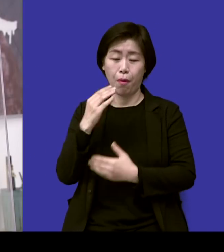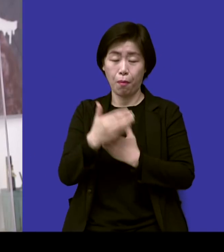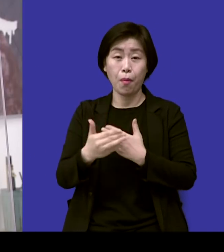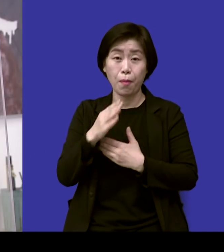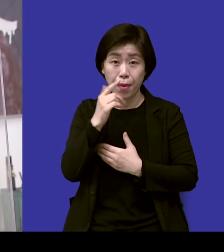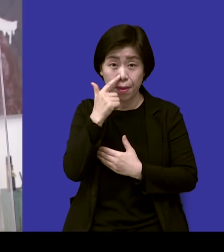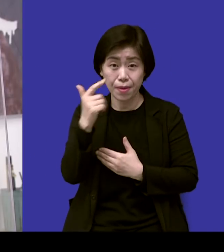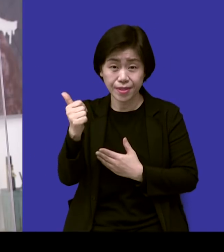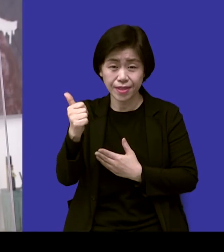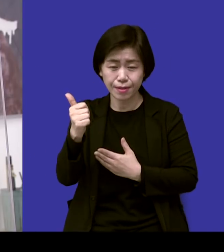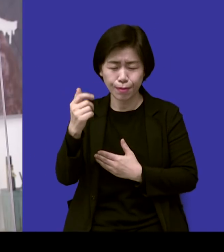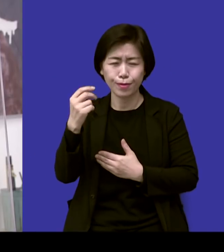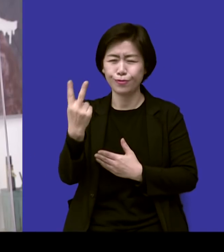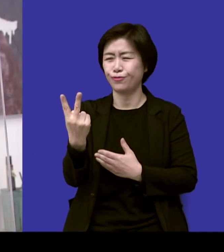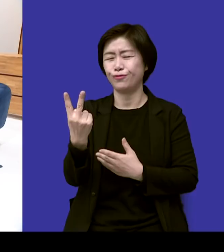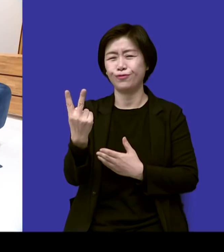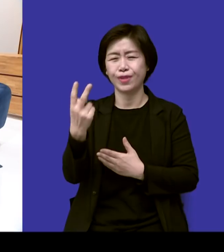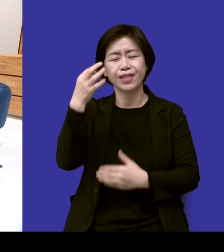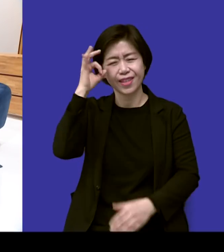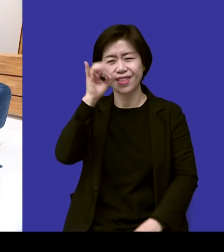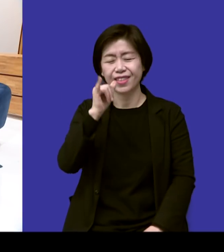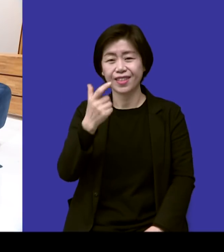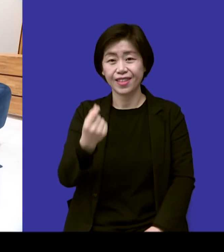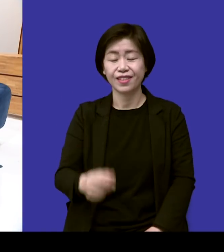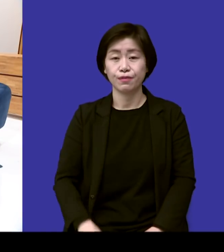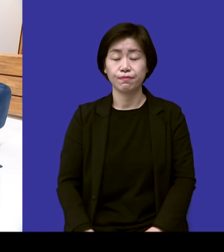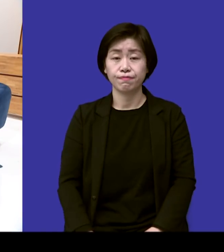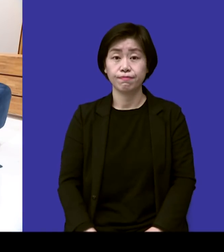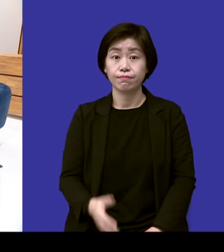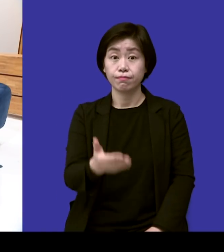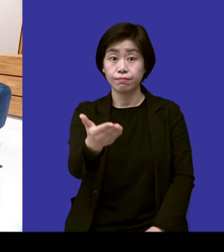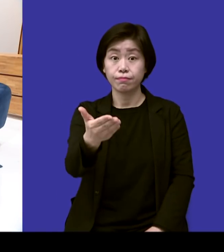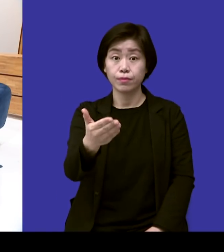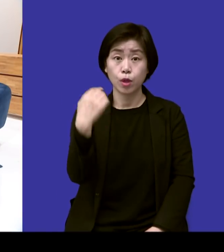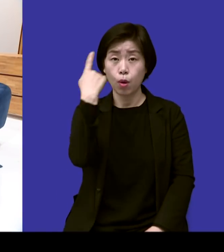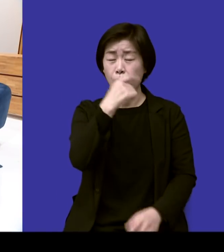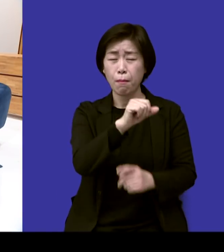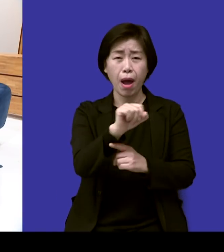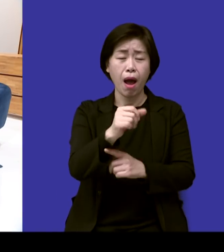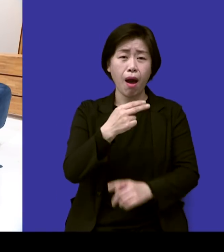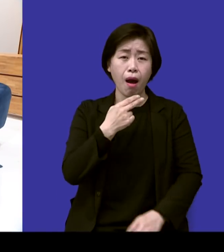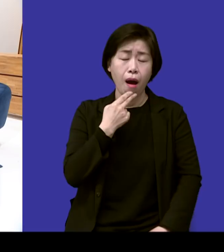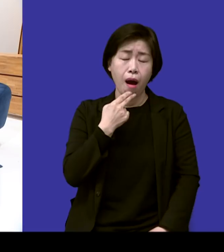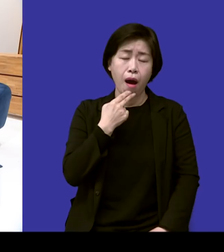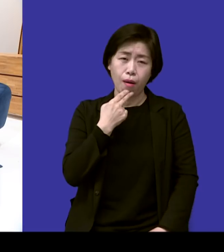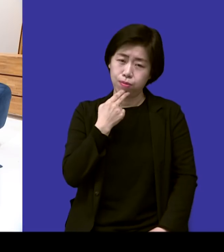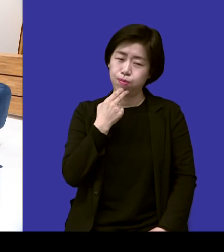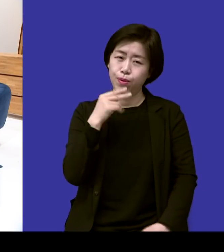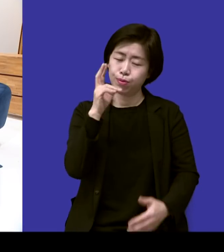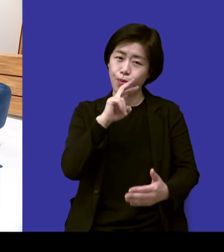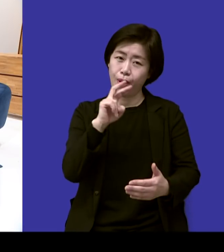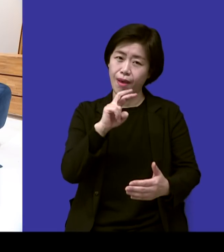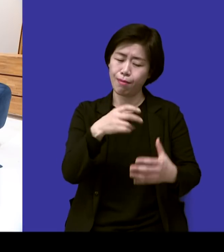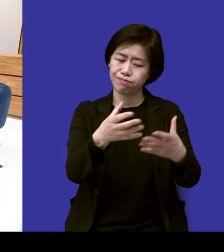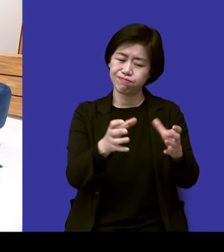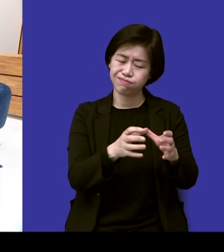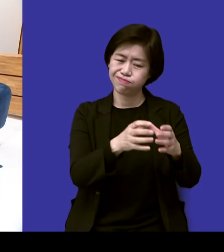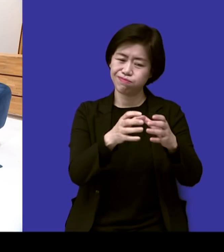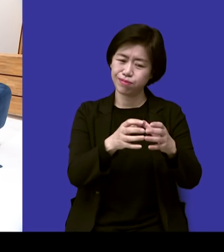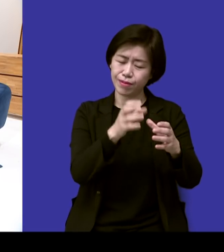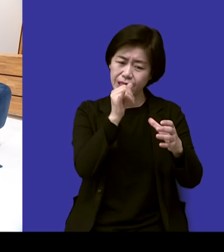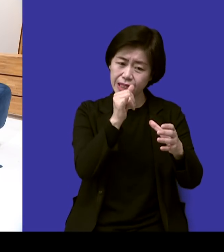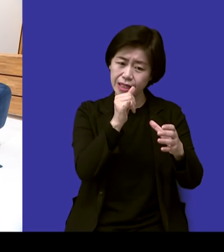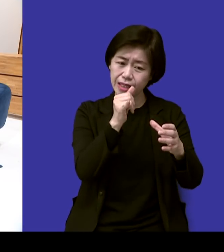찬양이었던 것 같아요. 어땠어요? 그 무명의 아이돌 시간을 굉장히 네. 길게 지내왔어요. 그 후로 또 트로트 가수 변신도